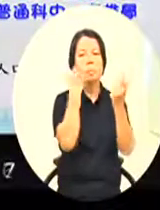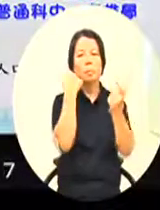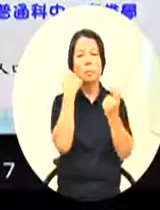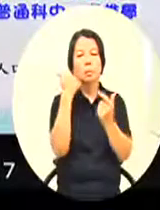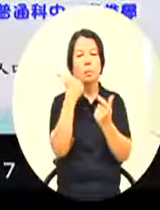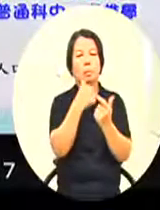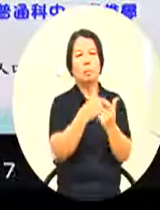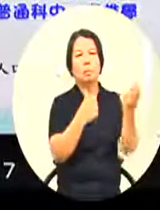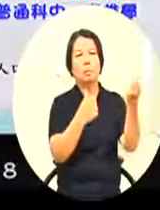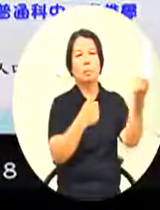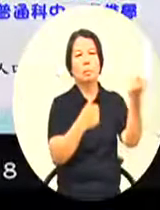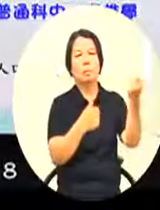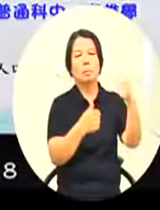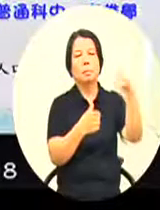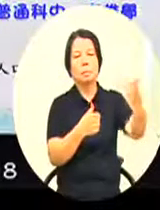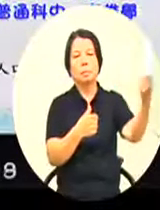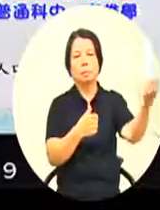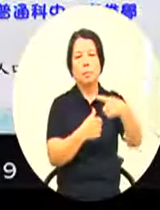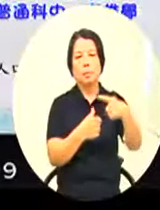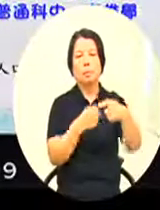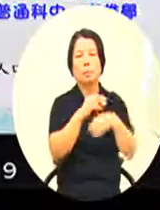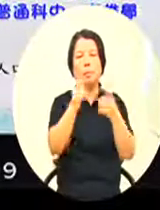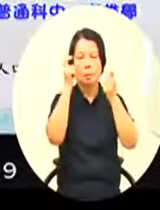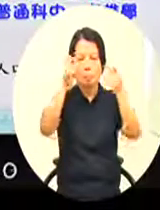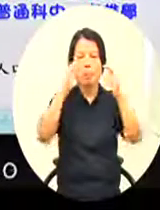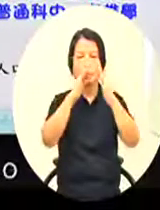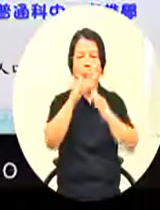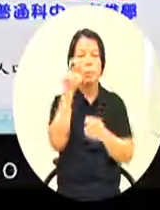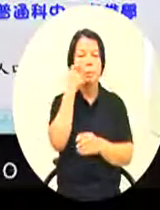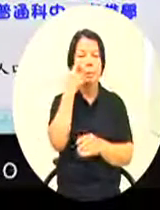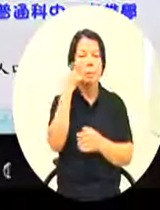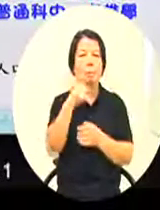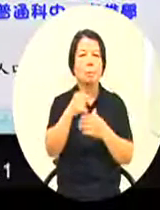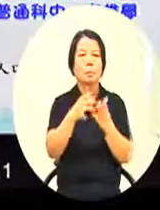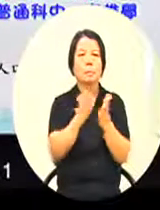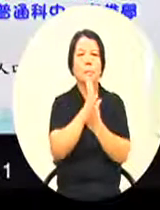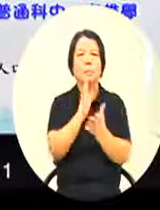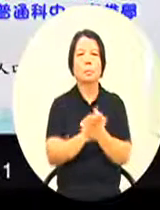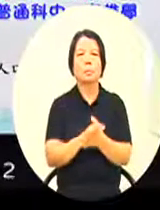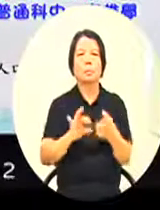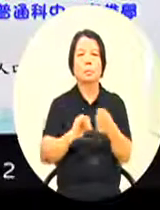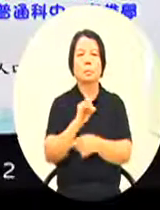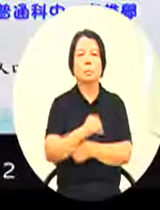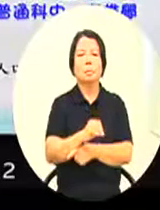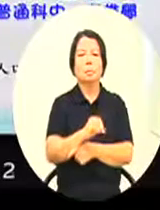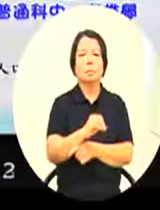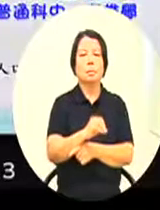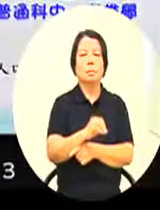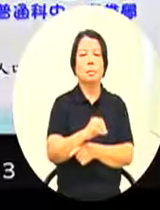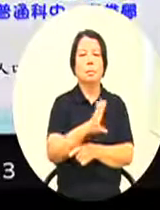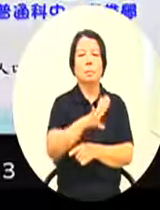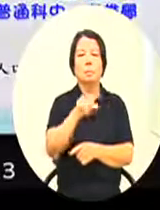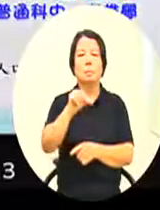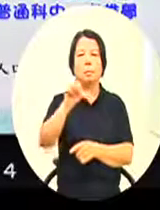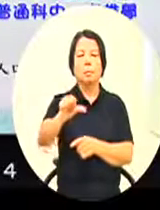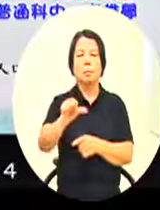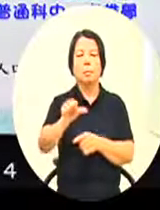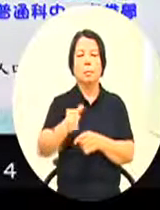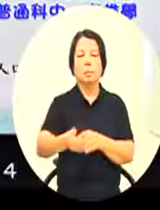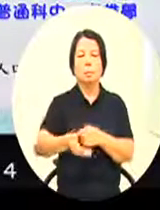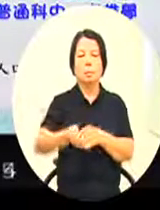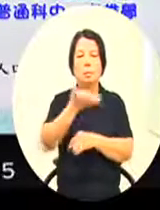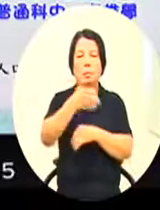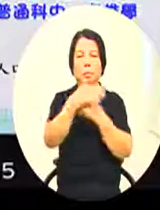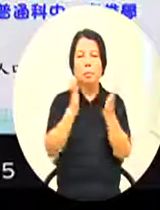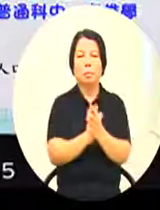高雄市府的统计状况。我们高雄市立的不良率，国小生是4/5以上，国中生视力不良率高